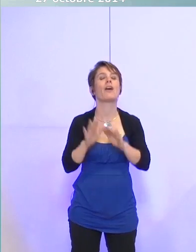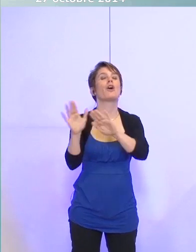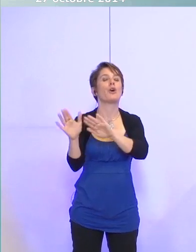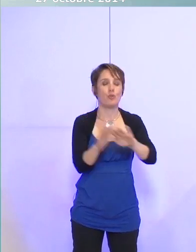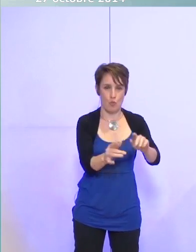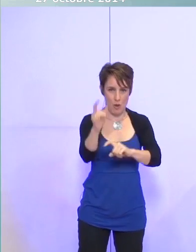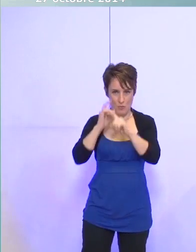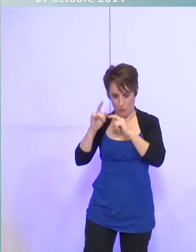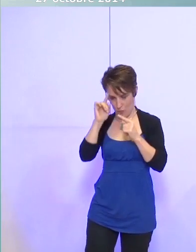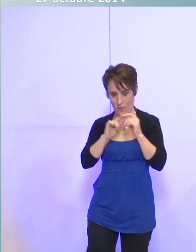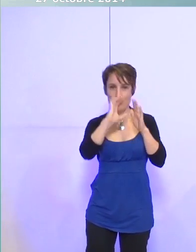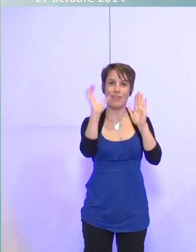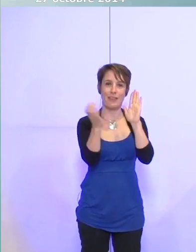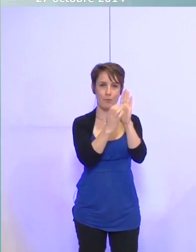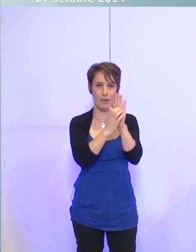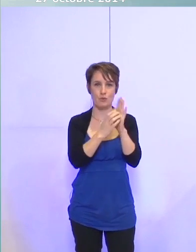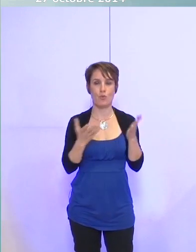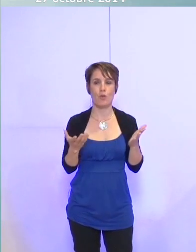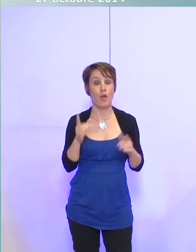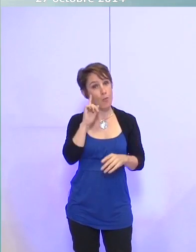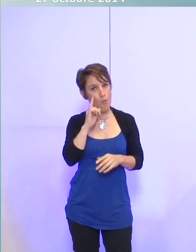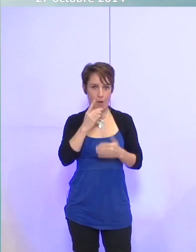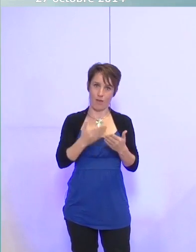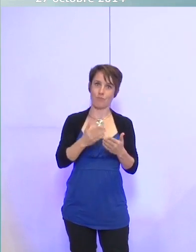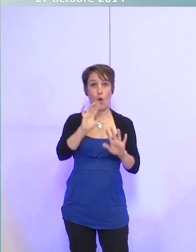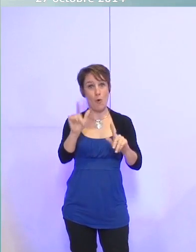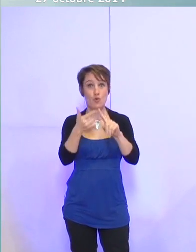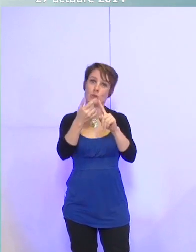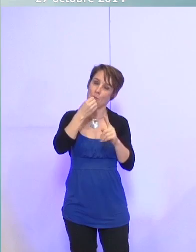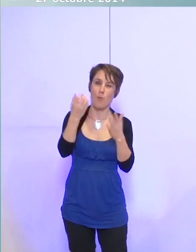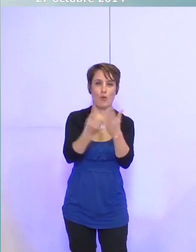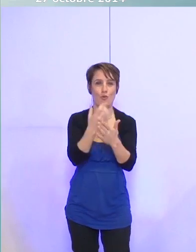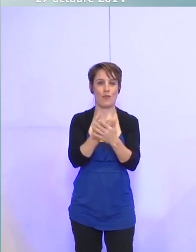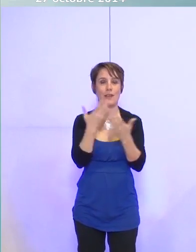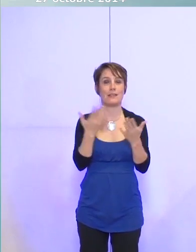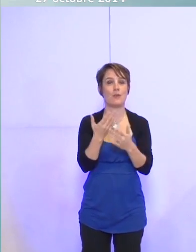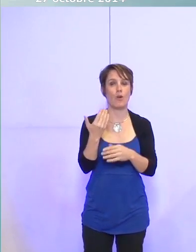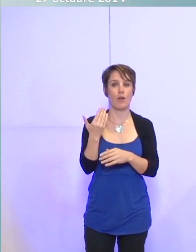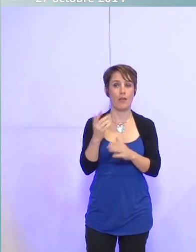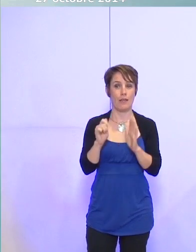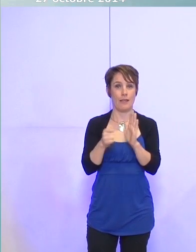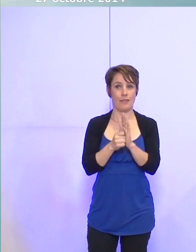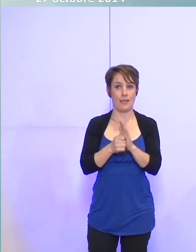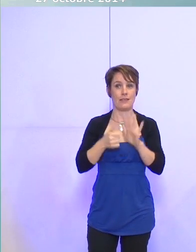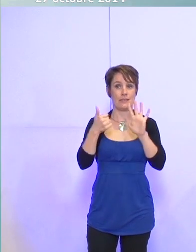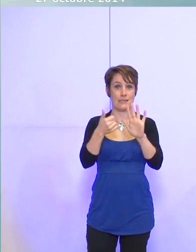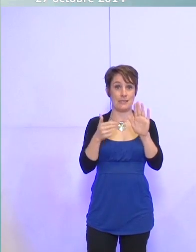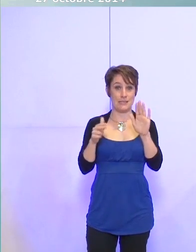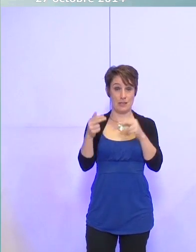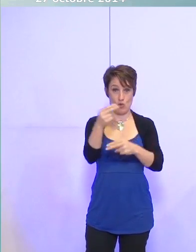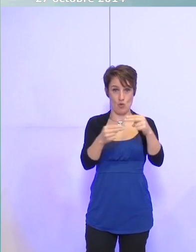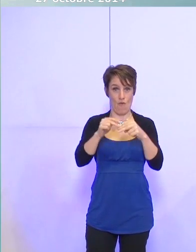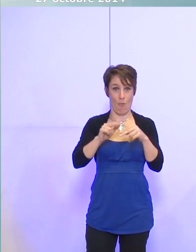cette délibération. Parce qu'il y a quand même une deuxième bonne nouvelle, c'est que le 6 novembre, la ville de Grenoble récupère les